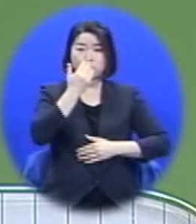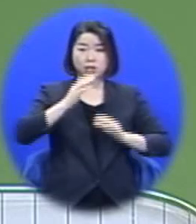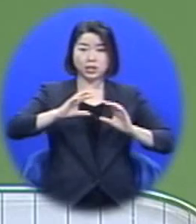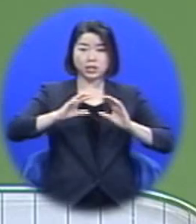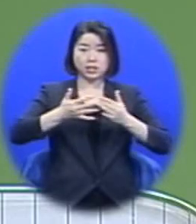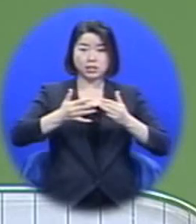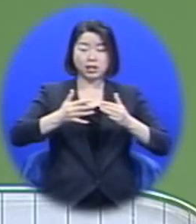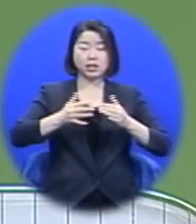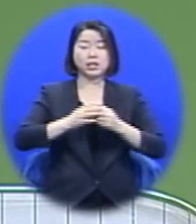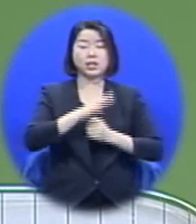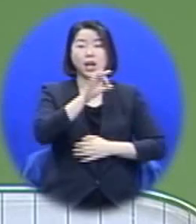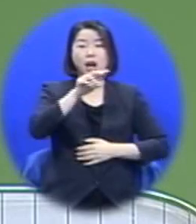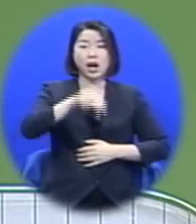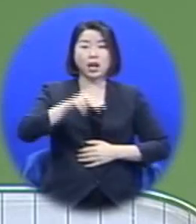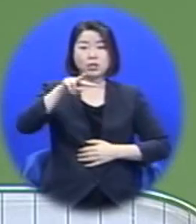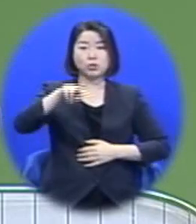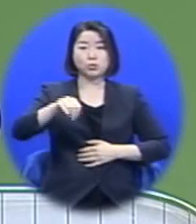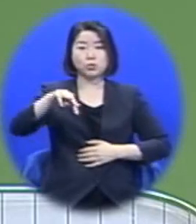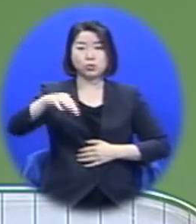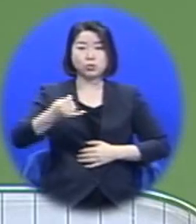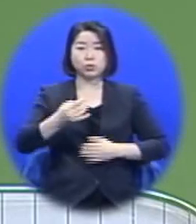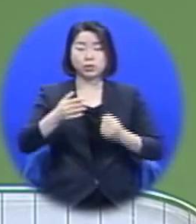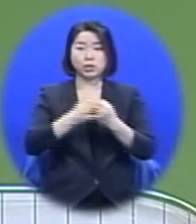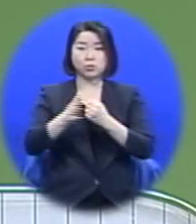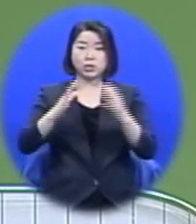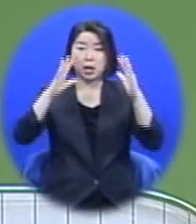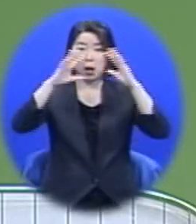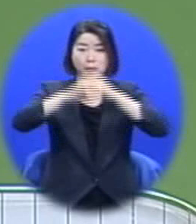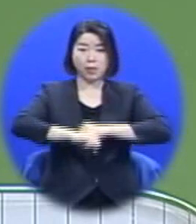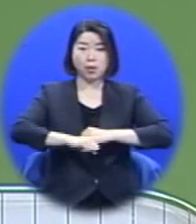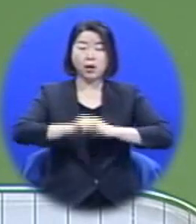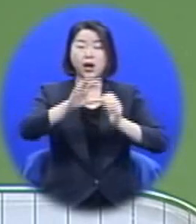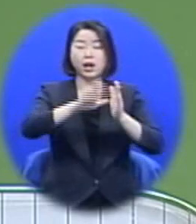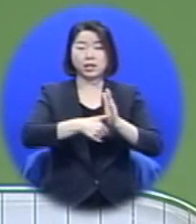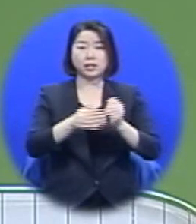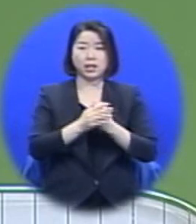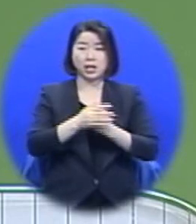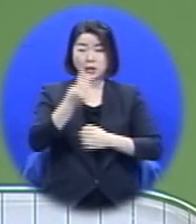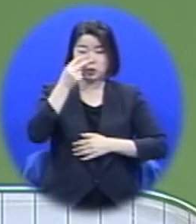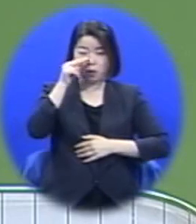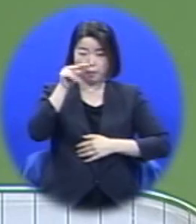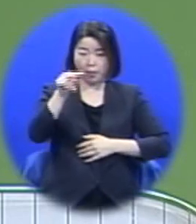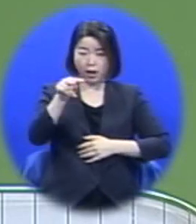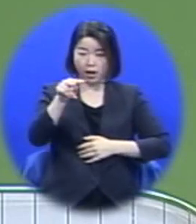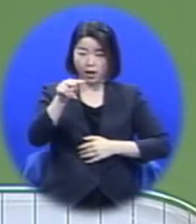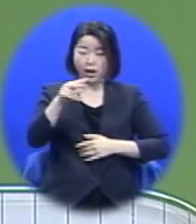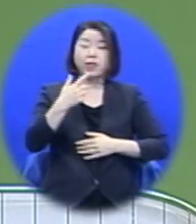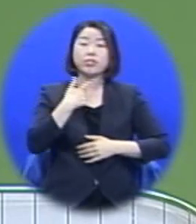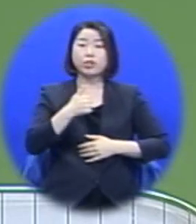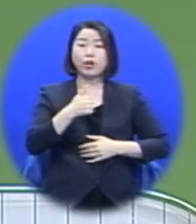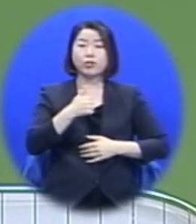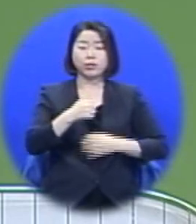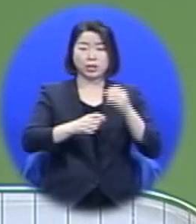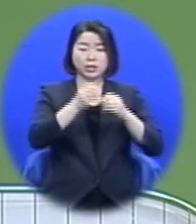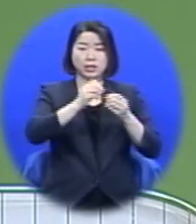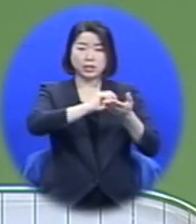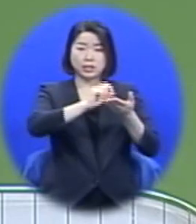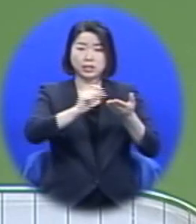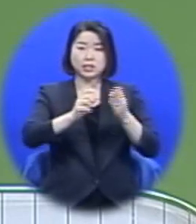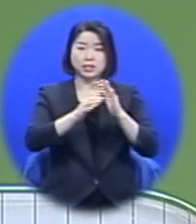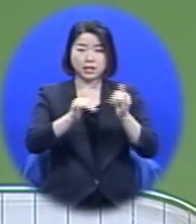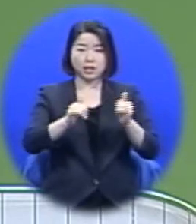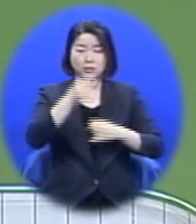멸망할 때 그 때 그것을 목격한 시편 기자의 기도문 입니다 눈물의 기도 해 눈물의